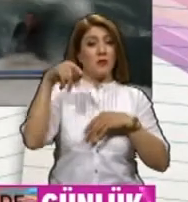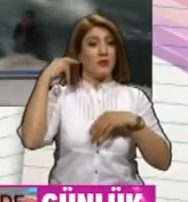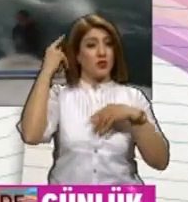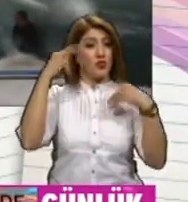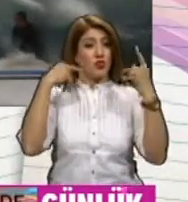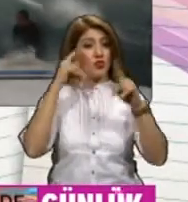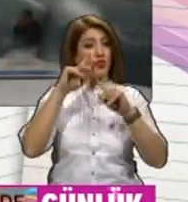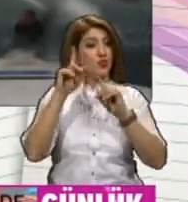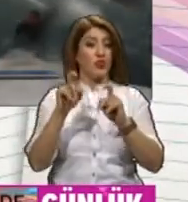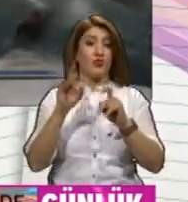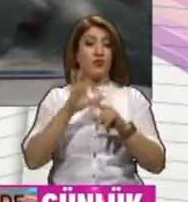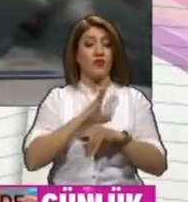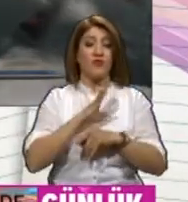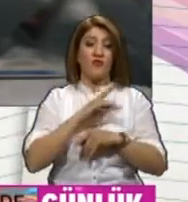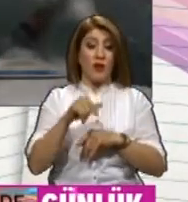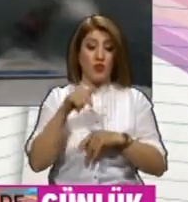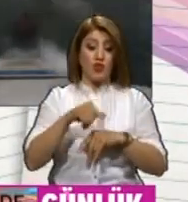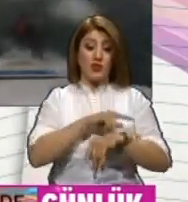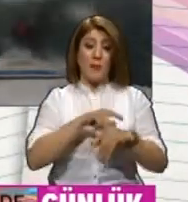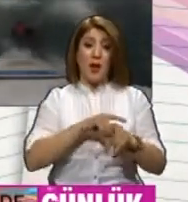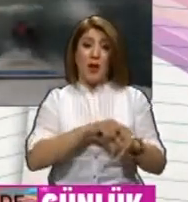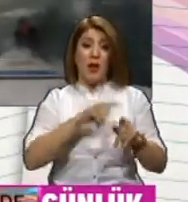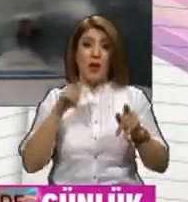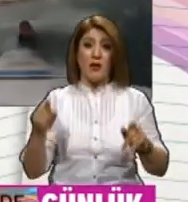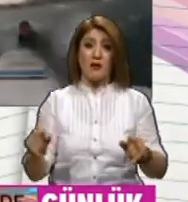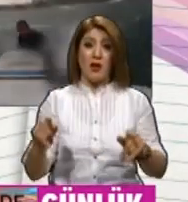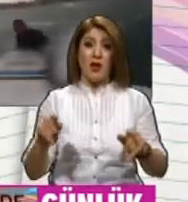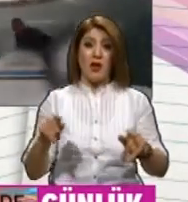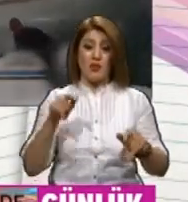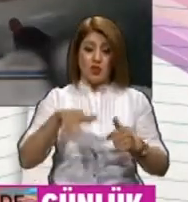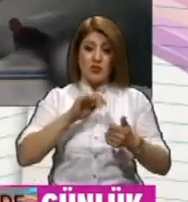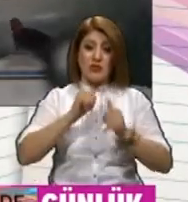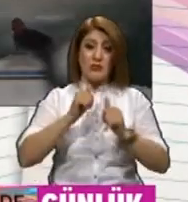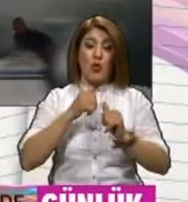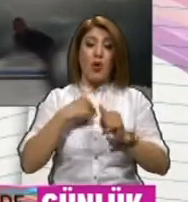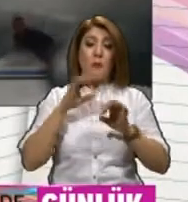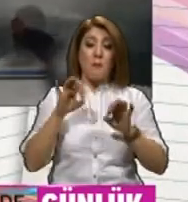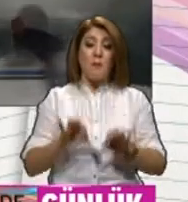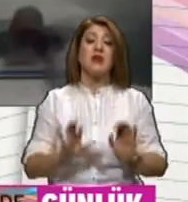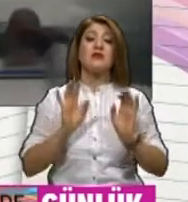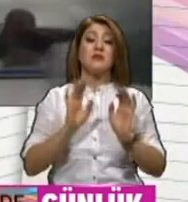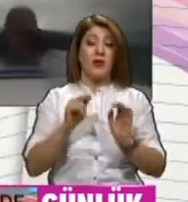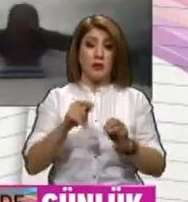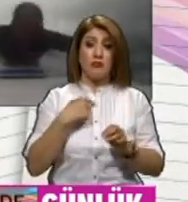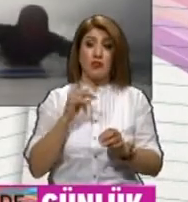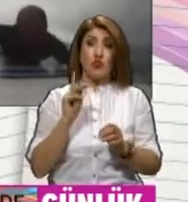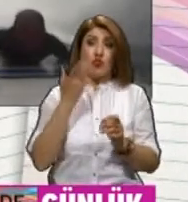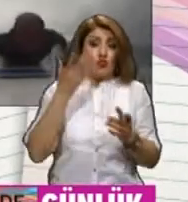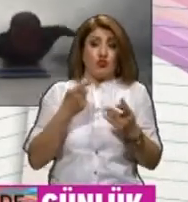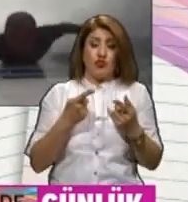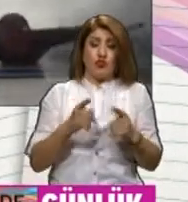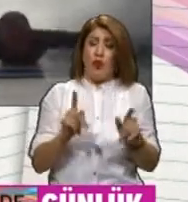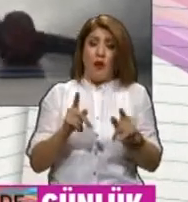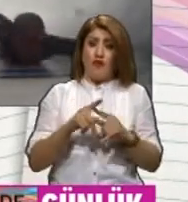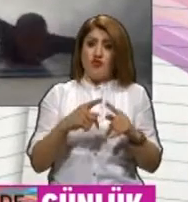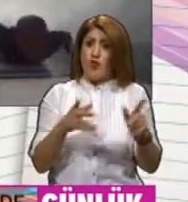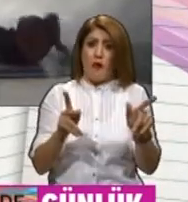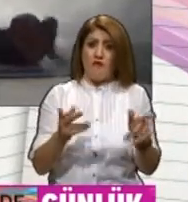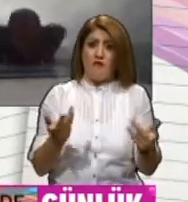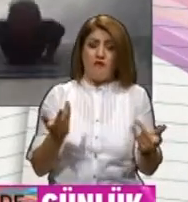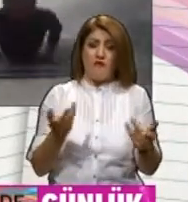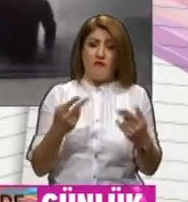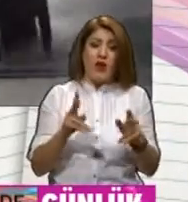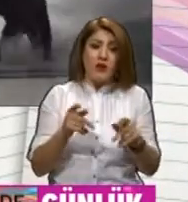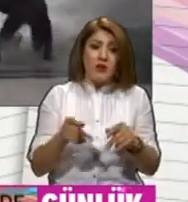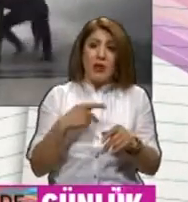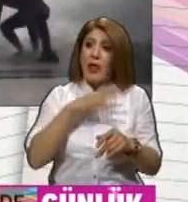Zaten bugüne kadar bu sporun Türkiye'de başlamamasının nedeni o. Çok enteresan yani. Yani insanlar, çok ilginç değil mi? Zihnimizdeki o şeyden dolayı. İnsanlar yani